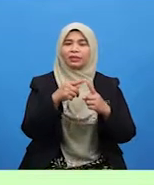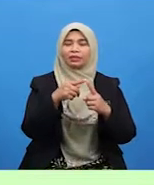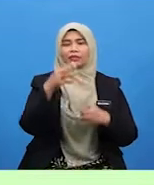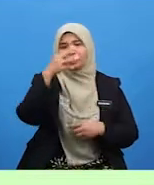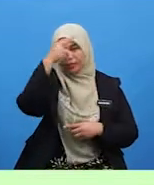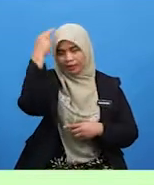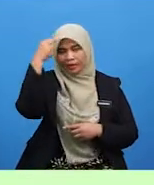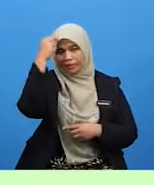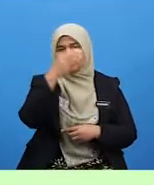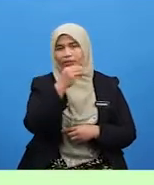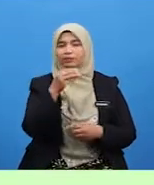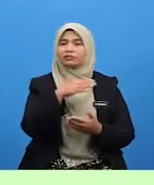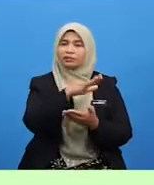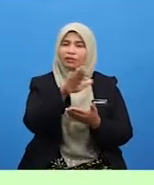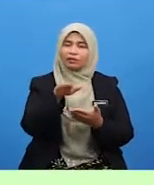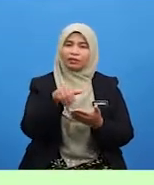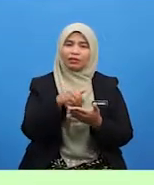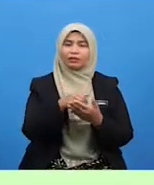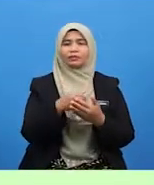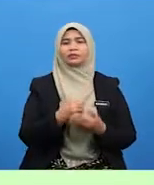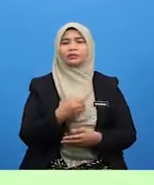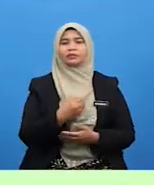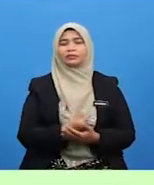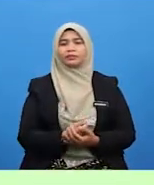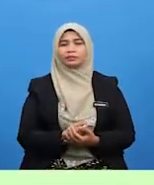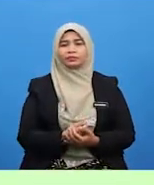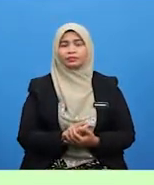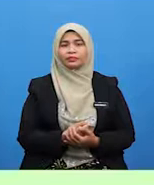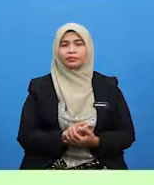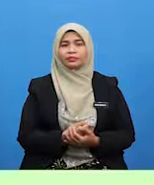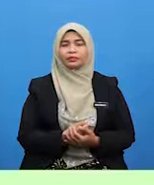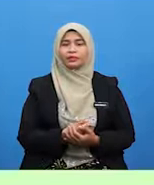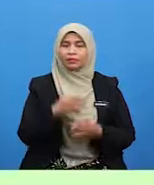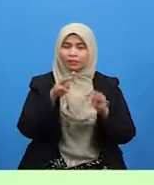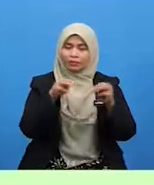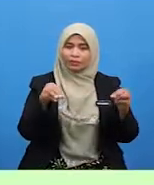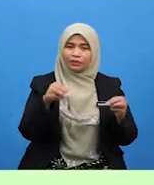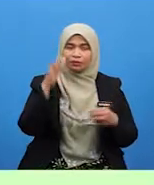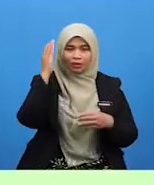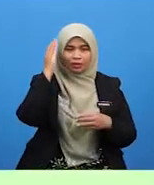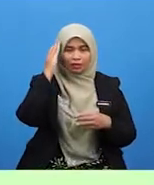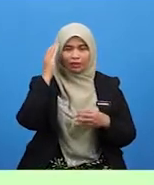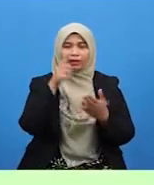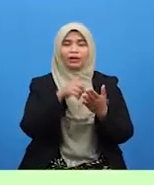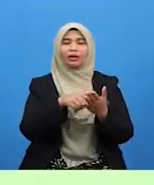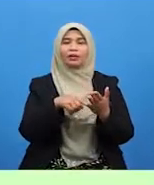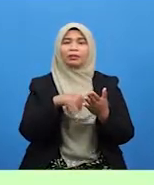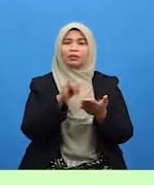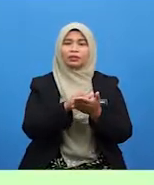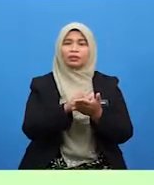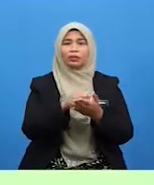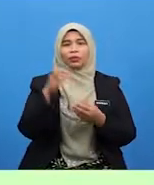seluruh hamba Allah. Murid-murid tahu apakah yang dimaksudkan dengan wahyu Allah?